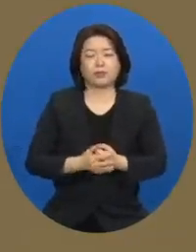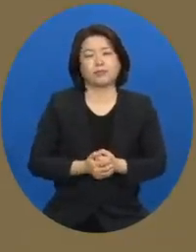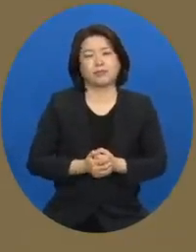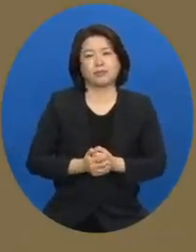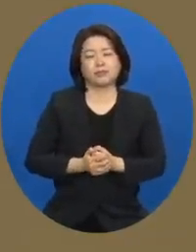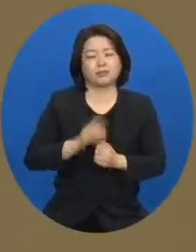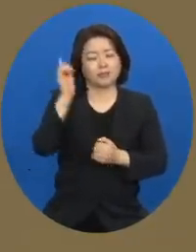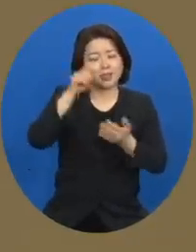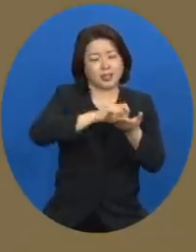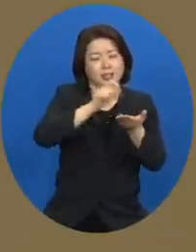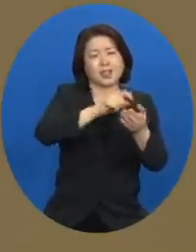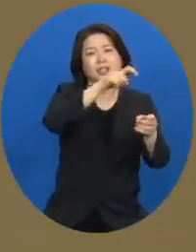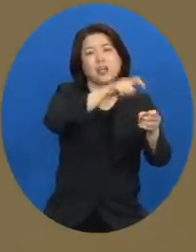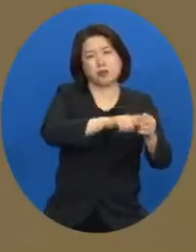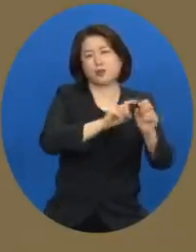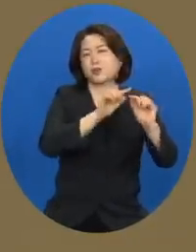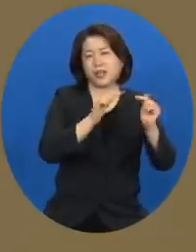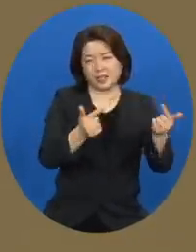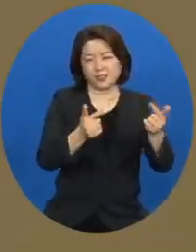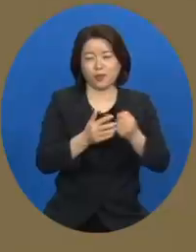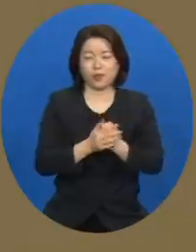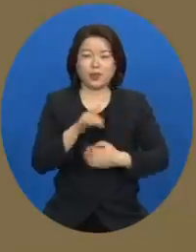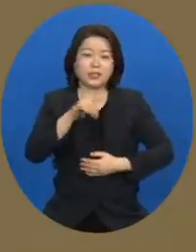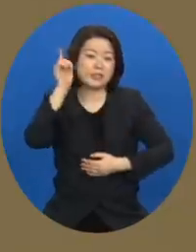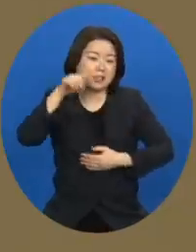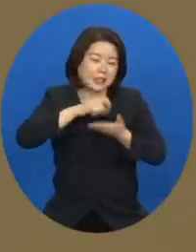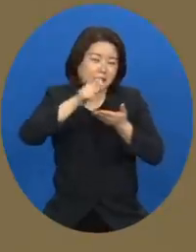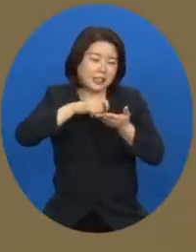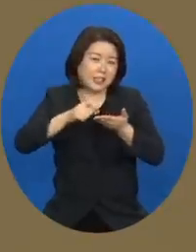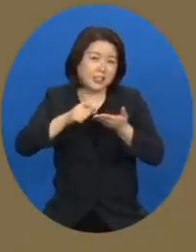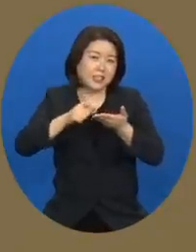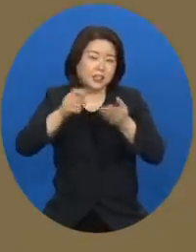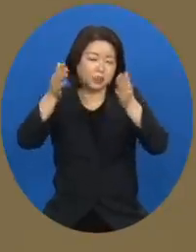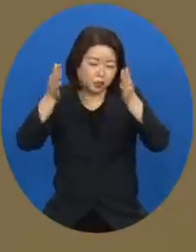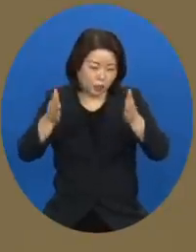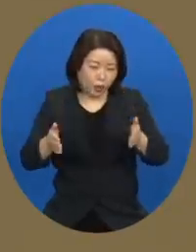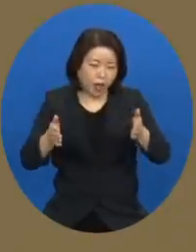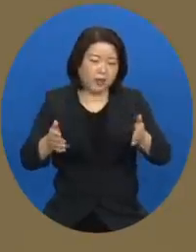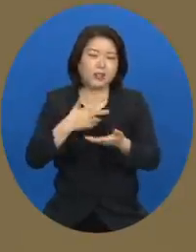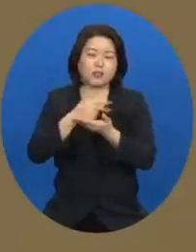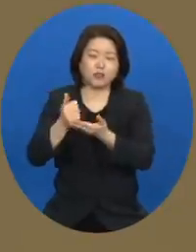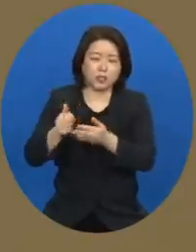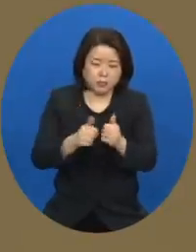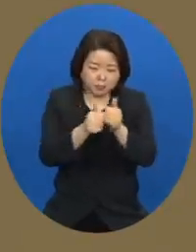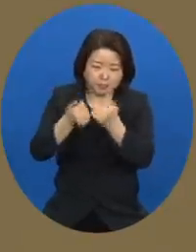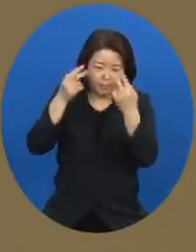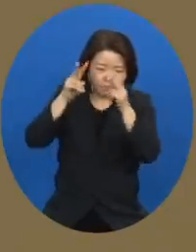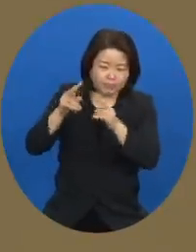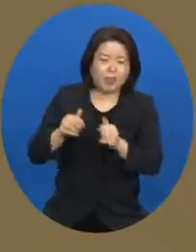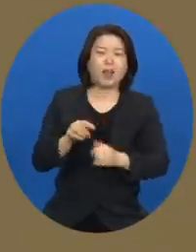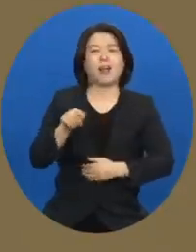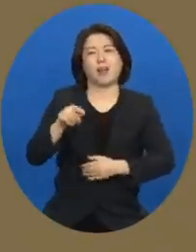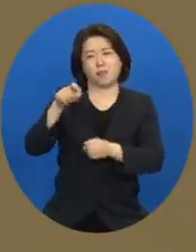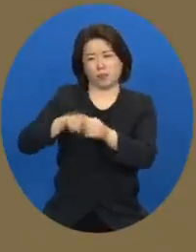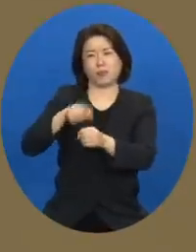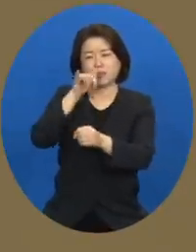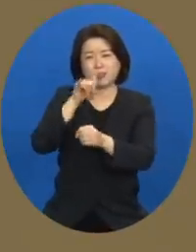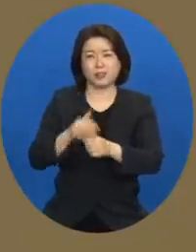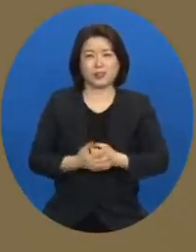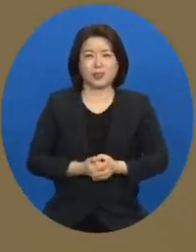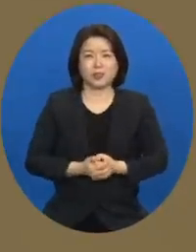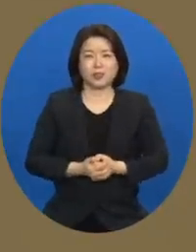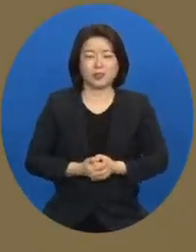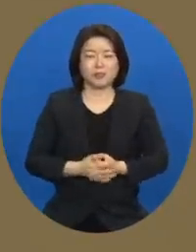일기가 목적이 아니고 그 일기를 쓰면서 주님과 동행하자는 것이죠. 실제로 제가